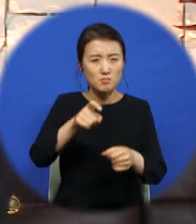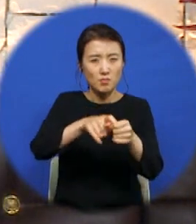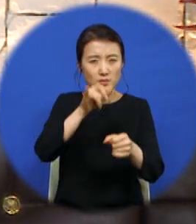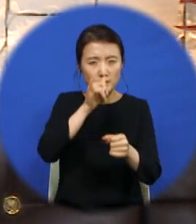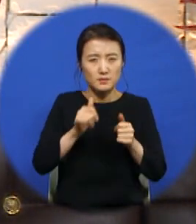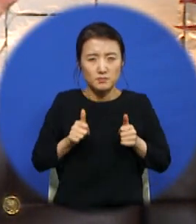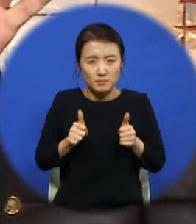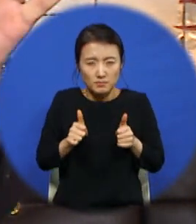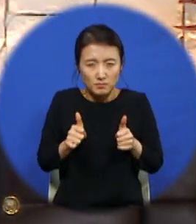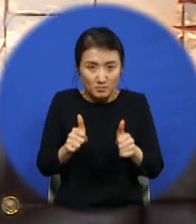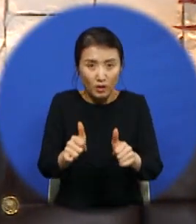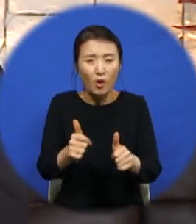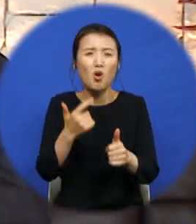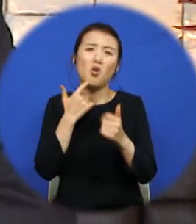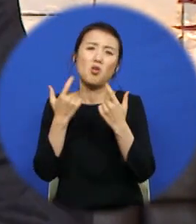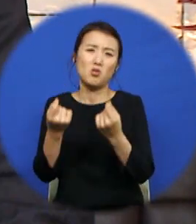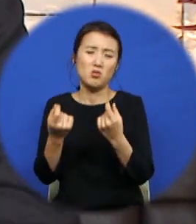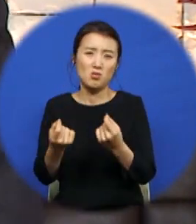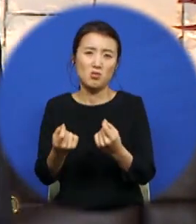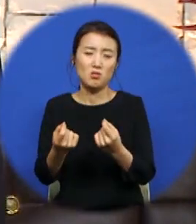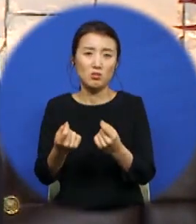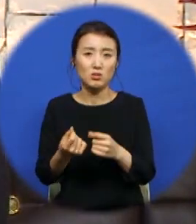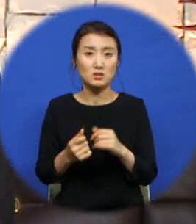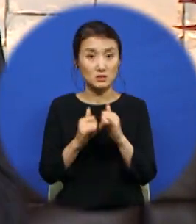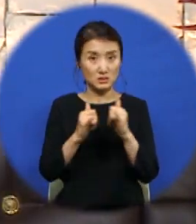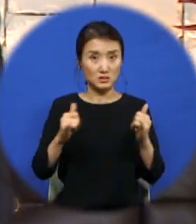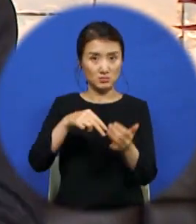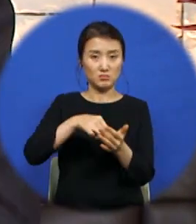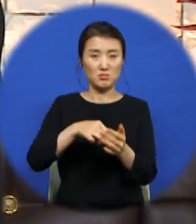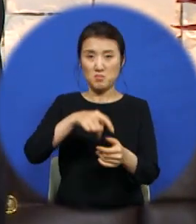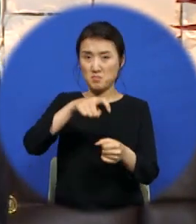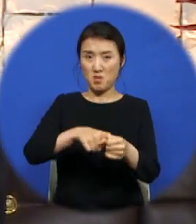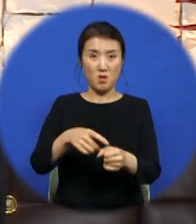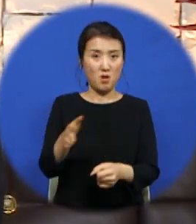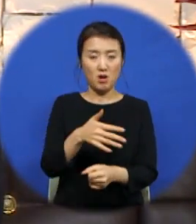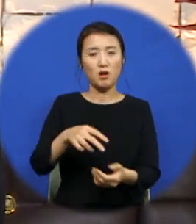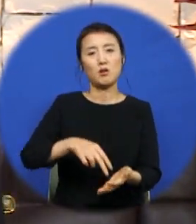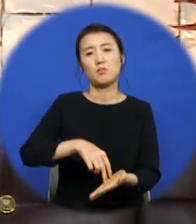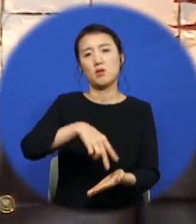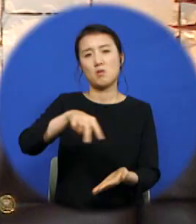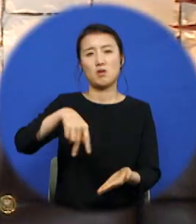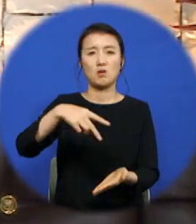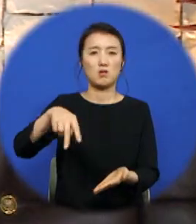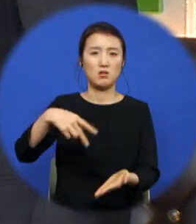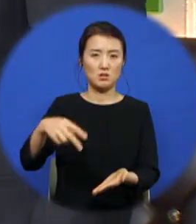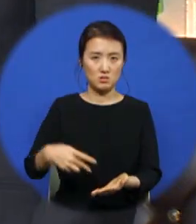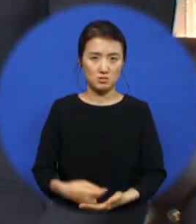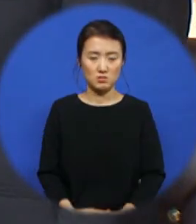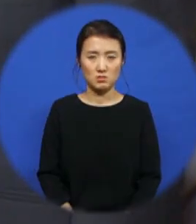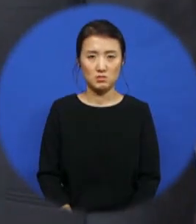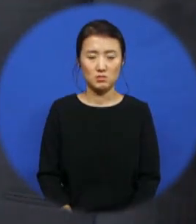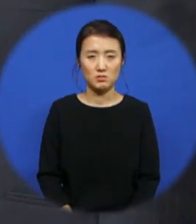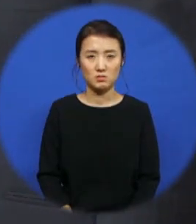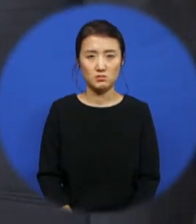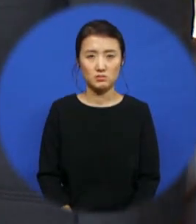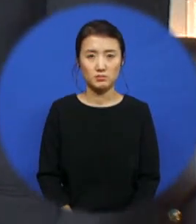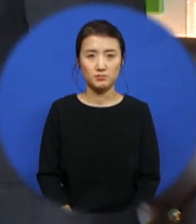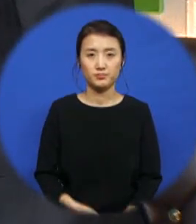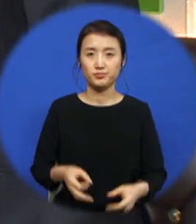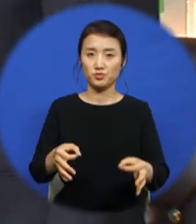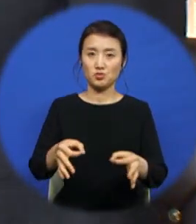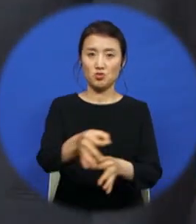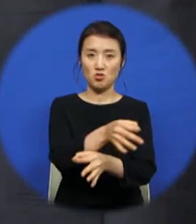목표를 잃어버린 그때부터 방광이 시작이 됩니다 개인도 마찬가지라고 4 보시 저희 경제분야의